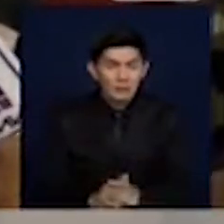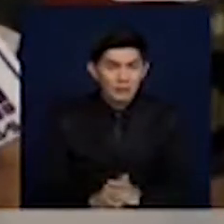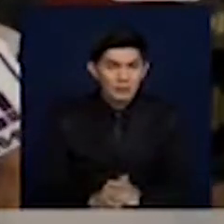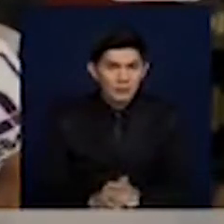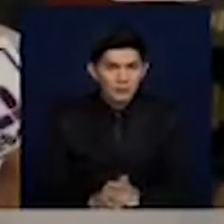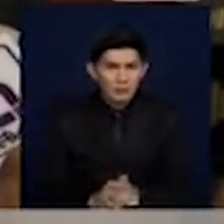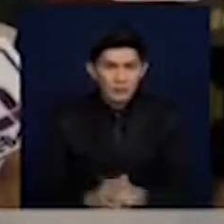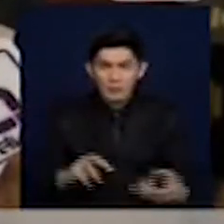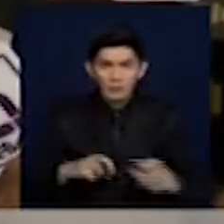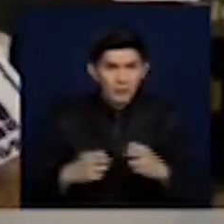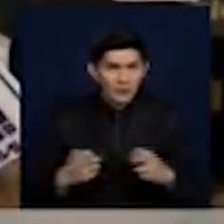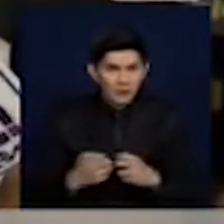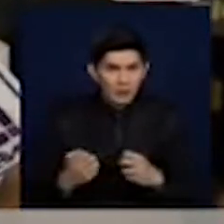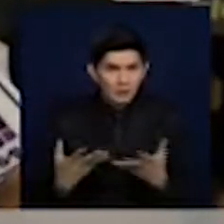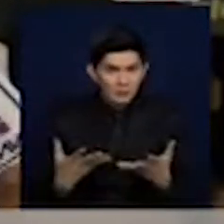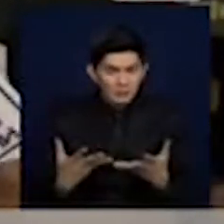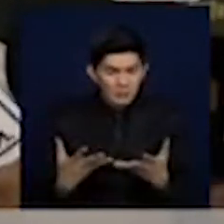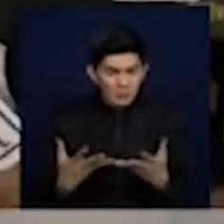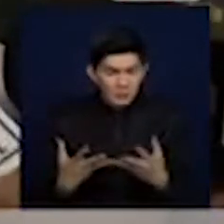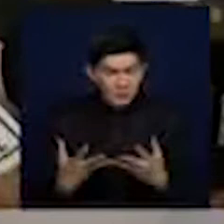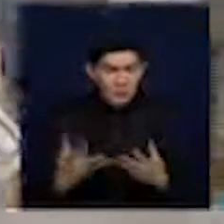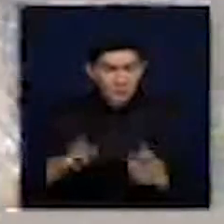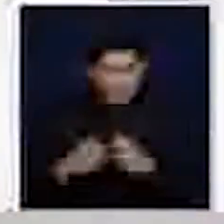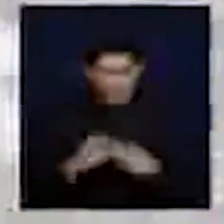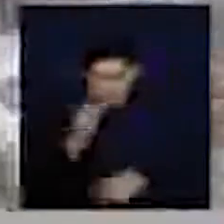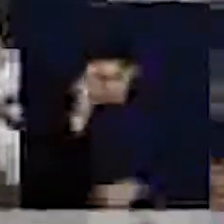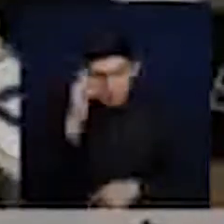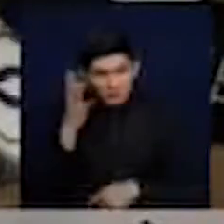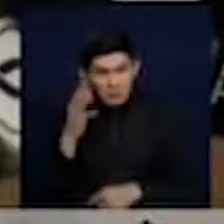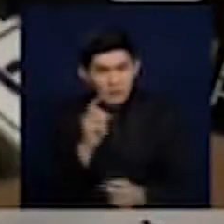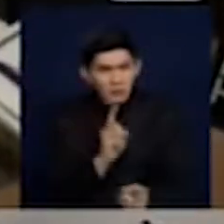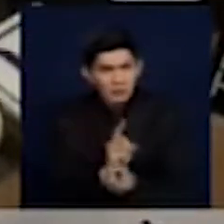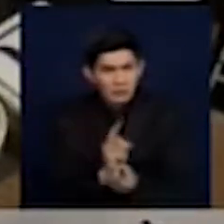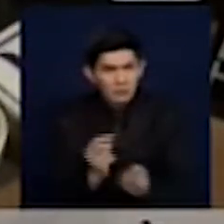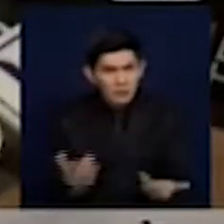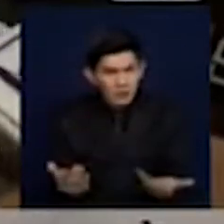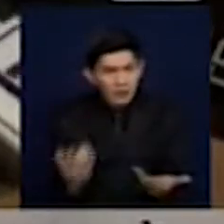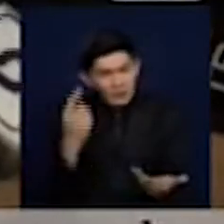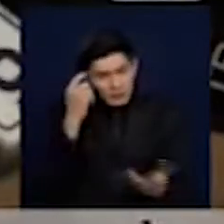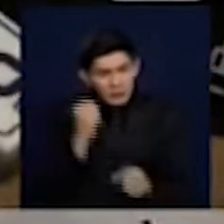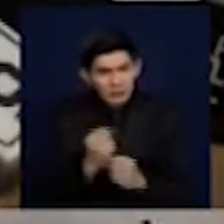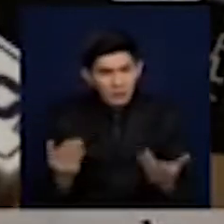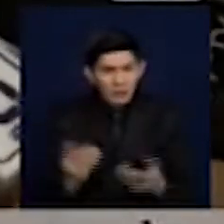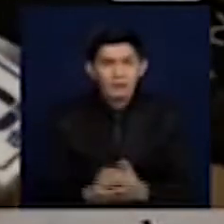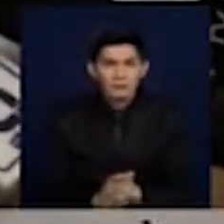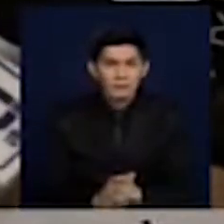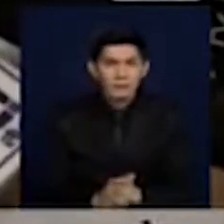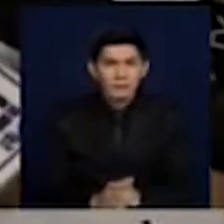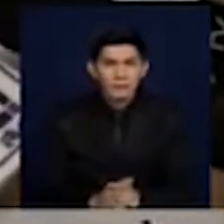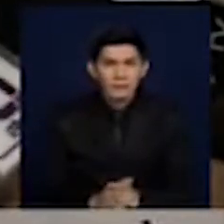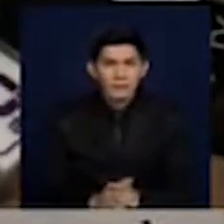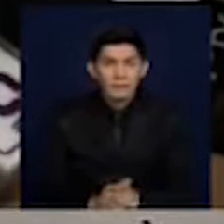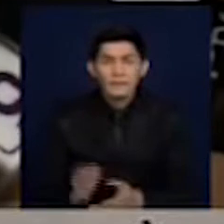กิดฝังรากหรือเกิดอิทธิพลอย่างน้อยที่สุดตัวกก